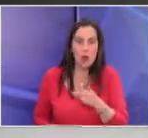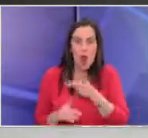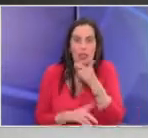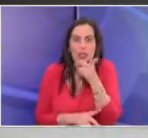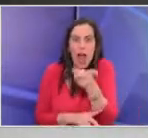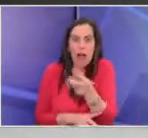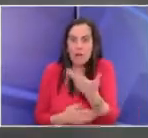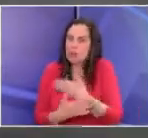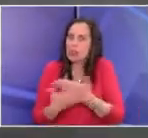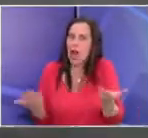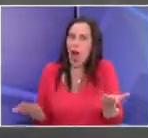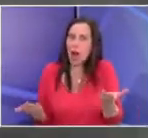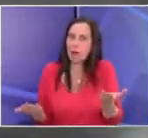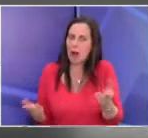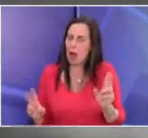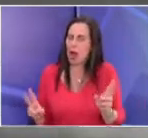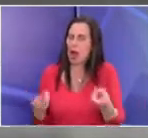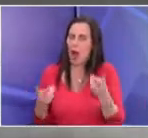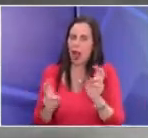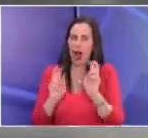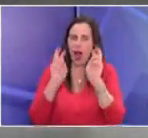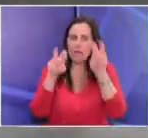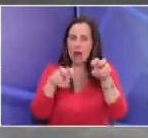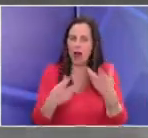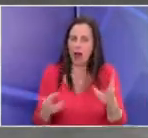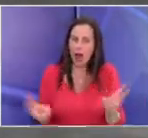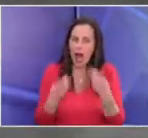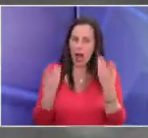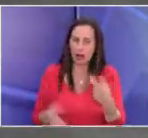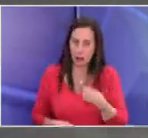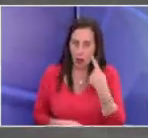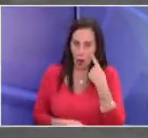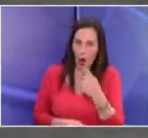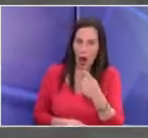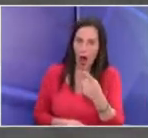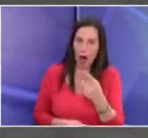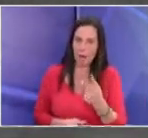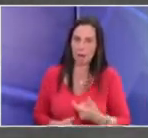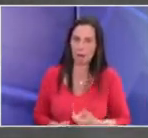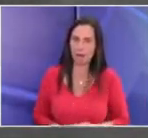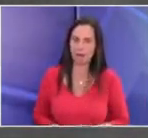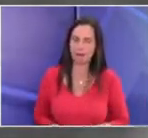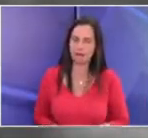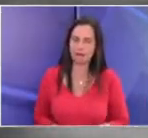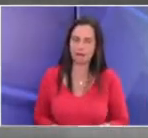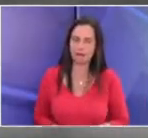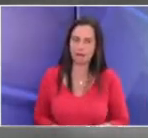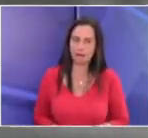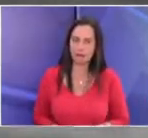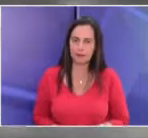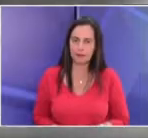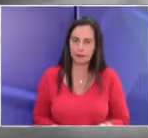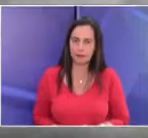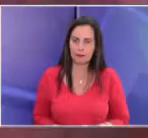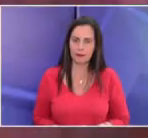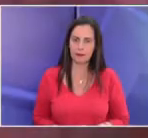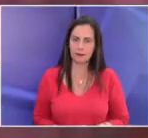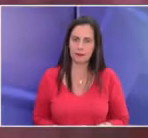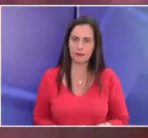עליכם. לשחרר את אברה מנגסטו. לשחרר את אברה. לשחרר את אברה.